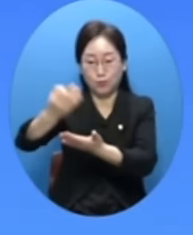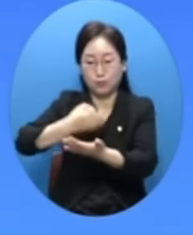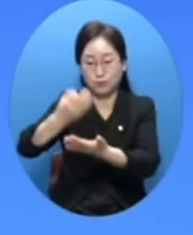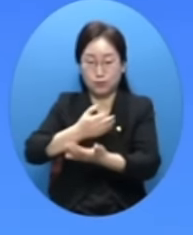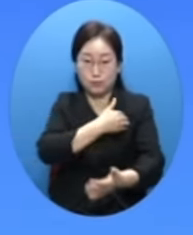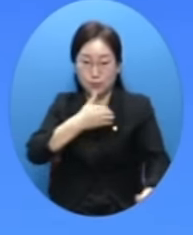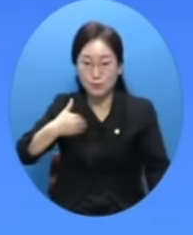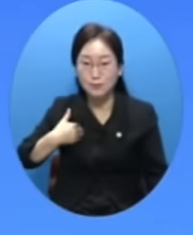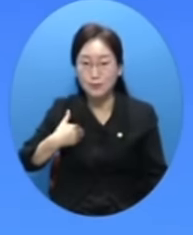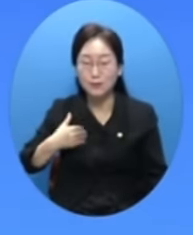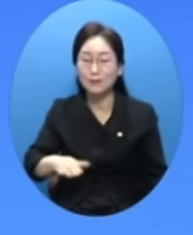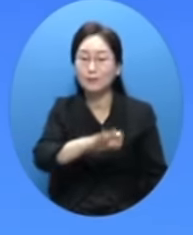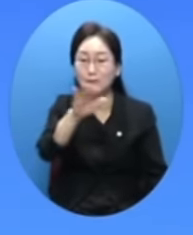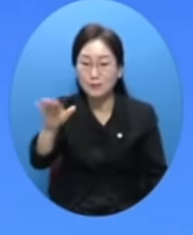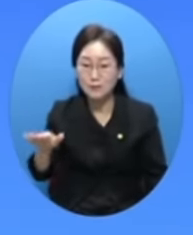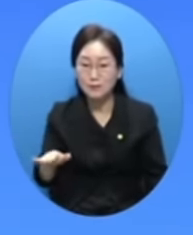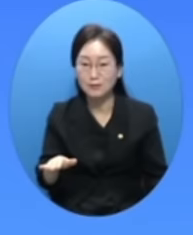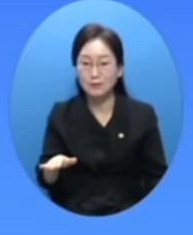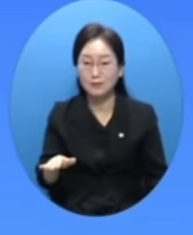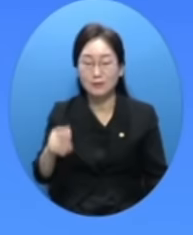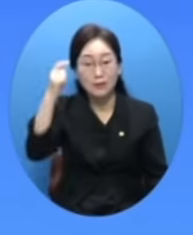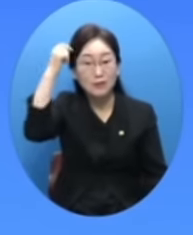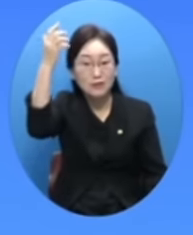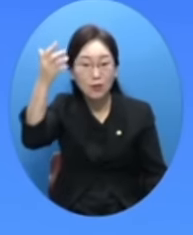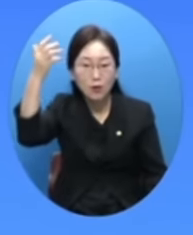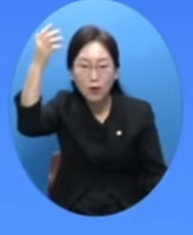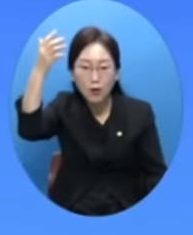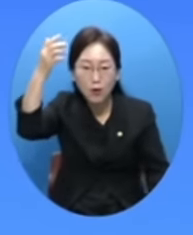속에서 우리는 영적으로